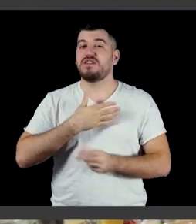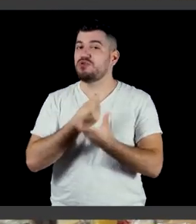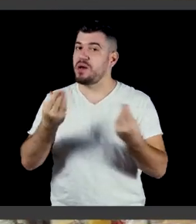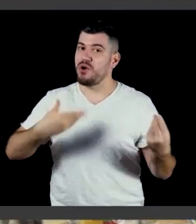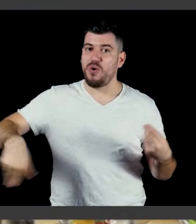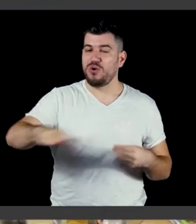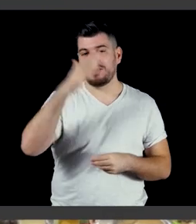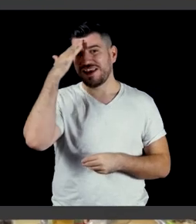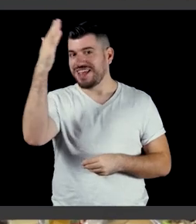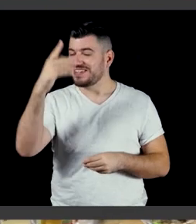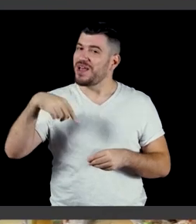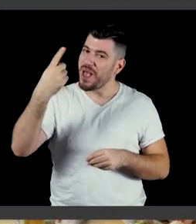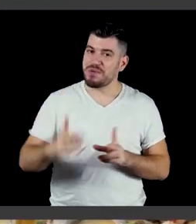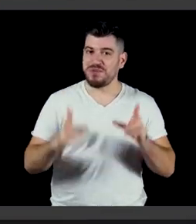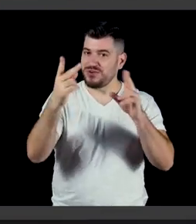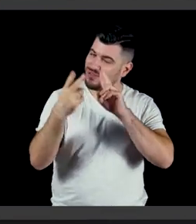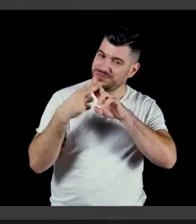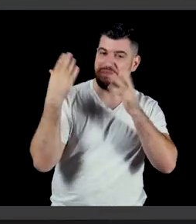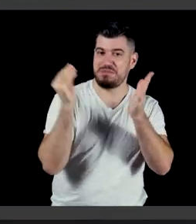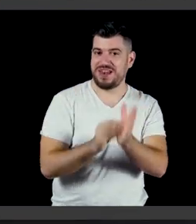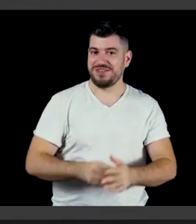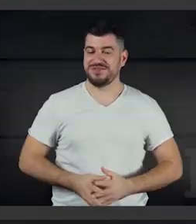πολύ. Γεια σας, τα λέμε στο επόμενο επεισόδιο.